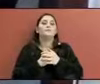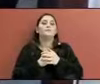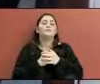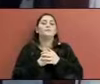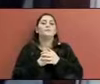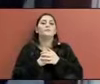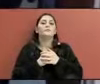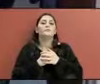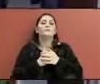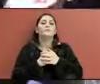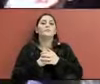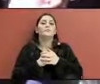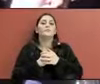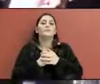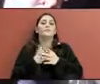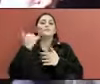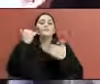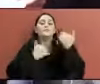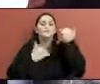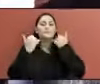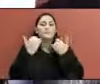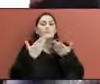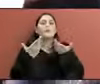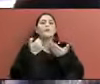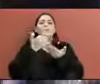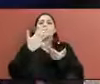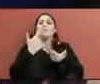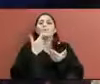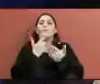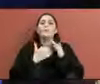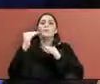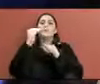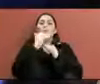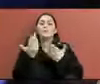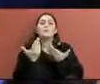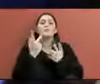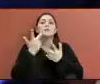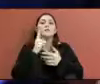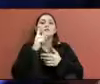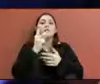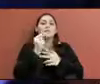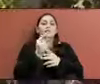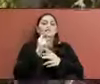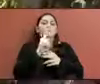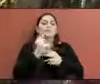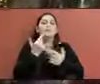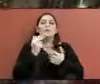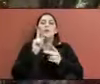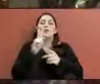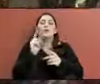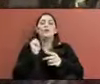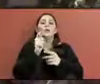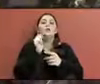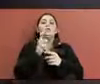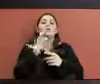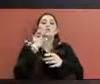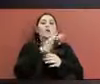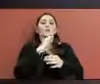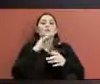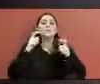değil. Talep eden 65 yaş üstü tüm vatandaşlarımıza hızlı bir şekilde 12 ilçemizde biz bu